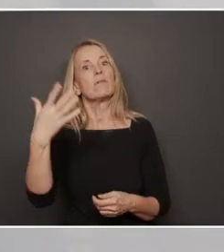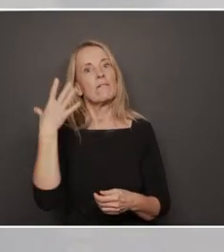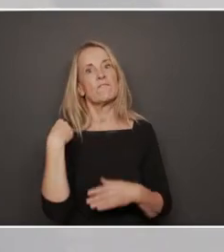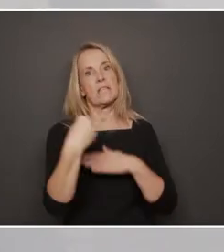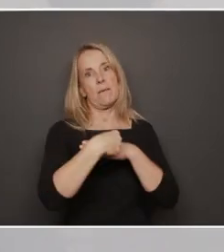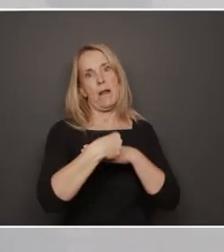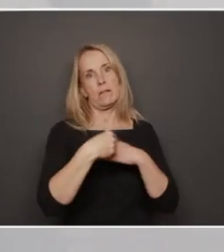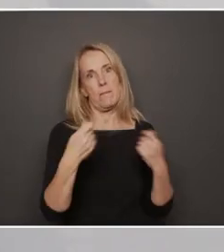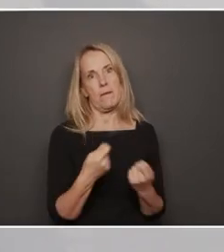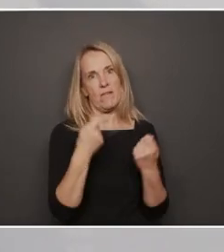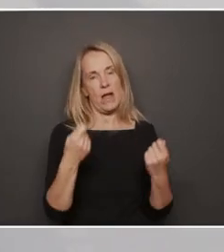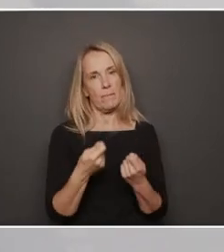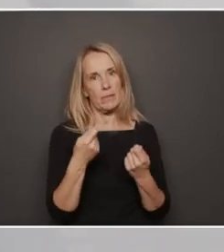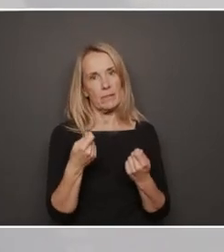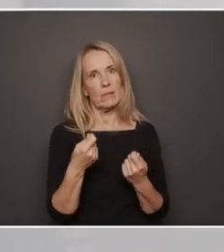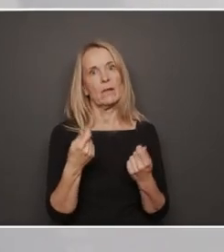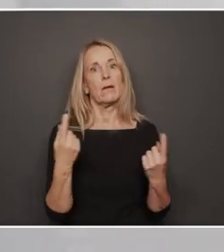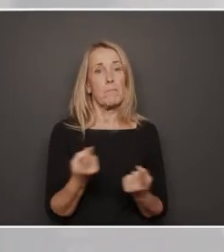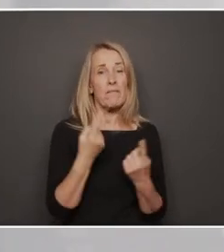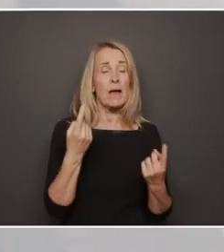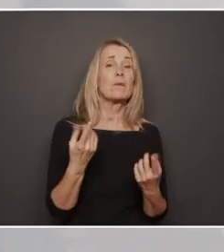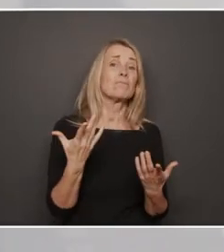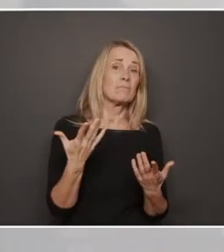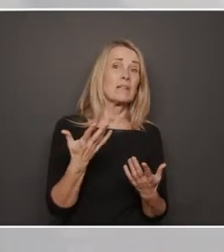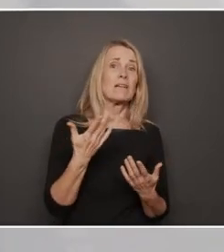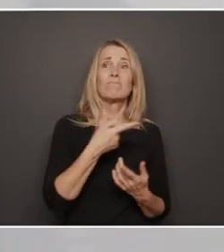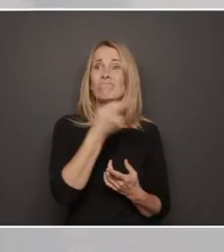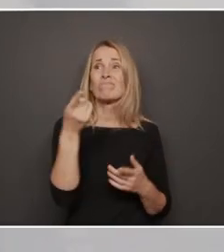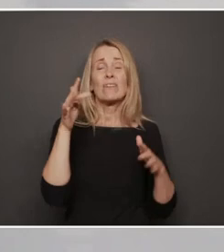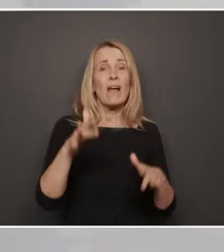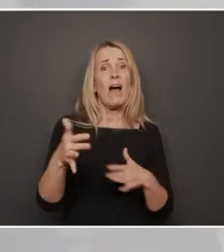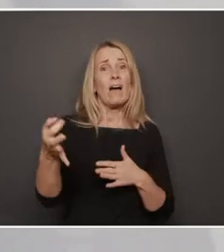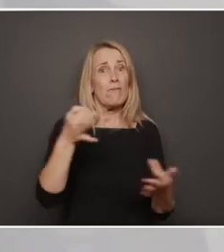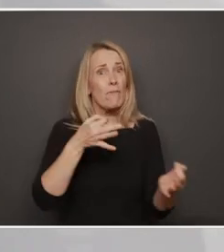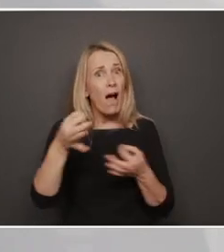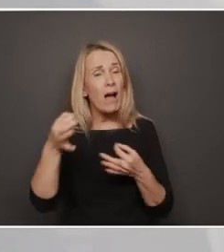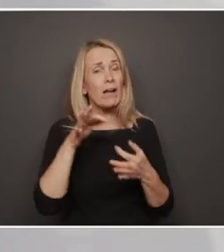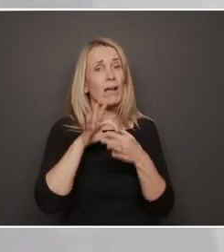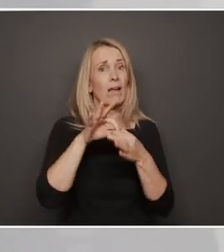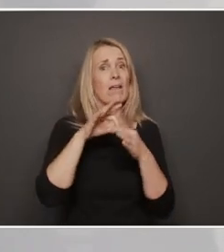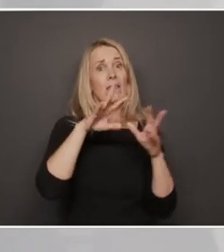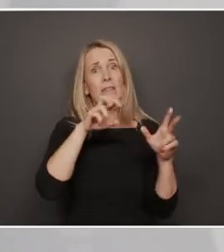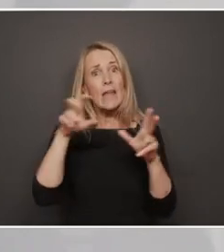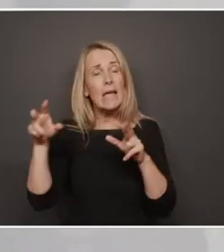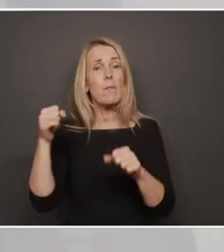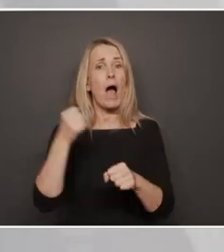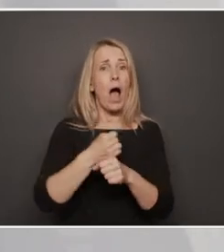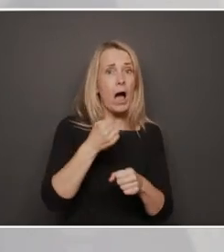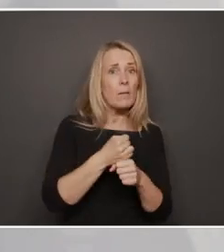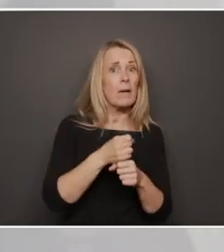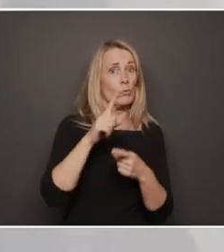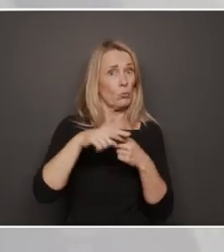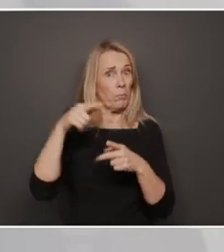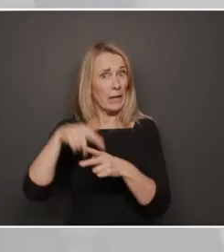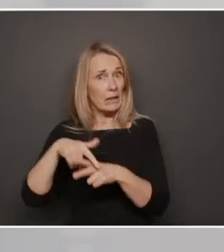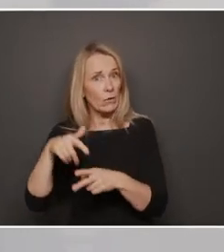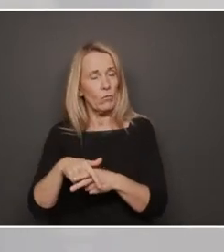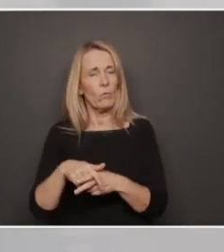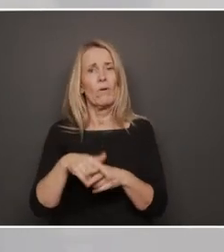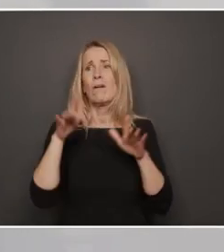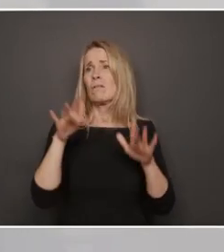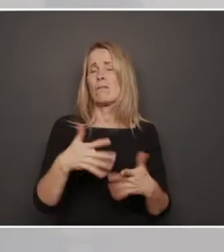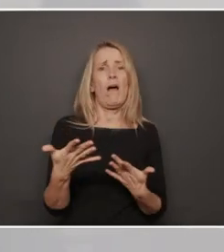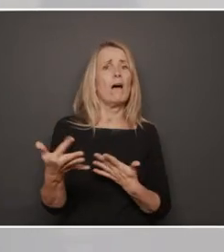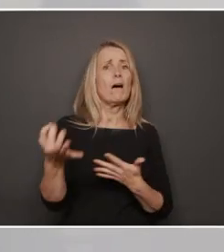zu bewerben. Ich möchte ganz fest betonen, wenn Sie Fragen haben zu dem Thema Arbeit und Behinderung, wenn Sie Fragen